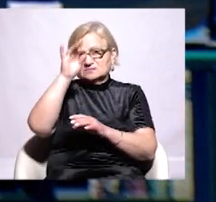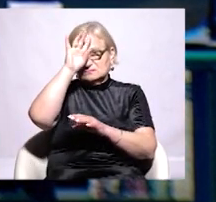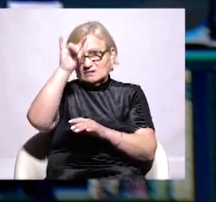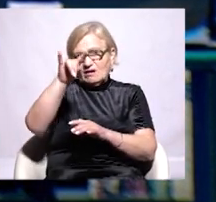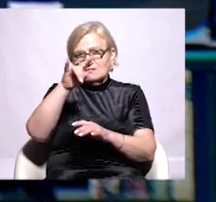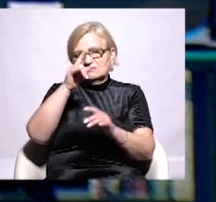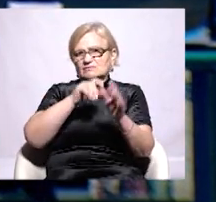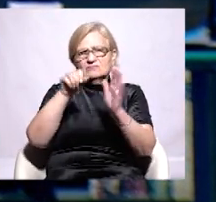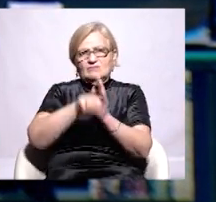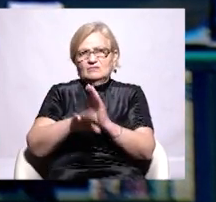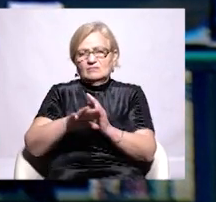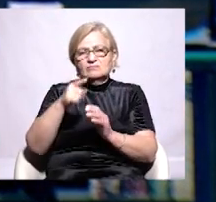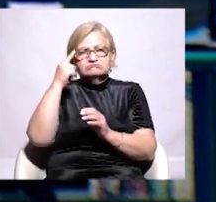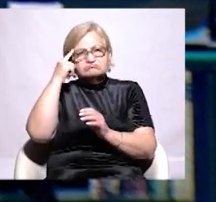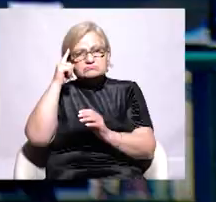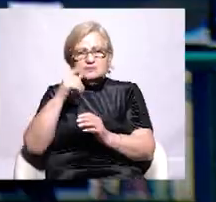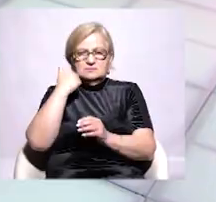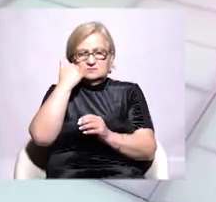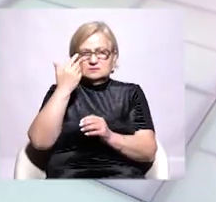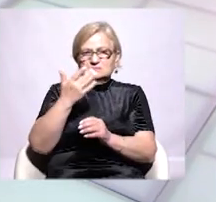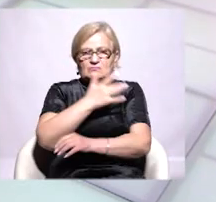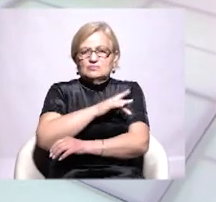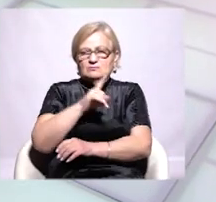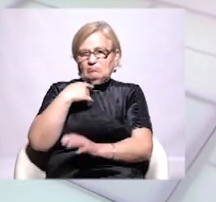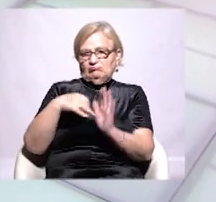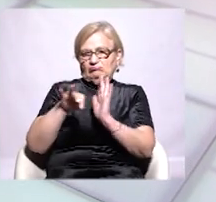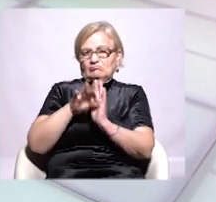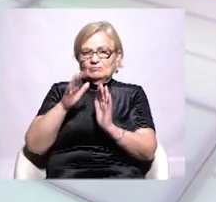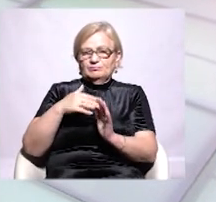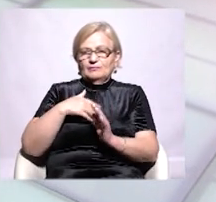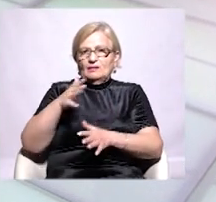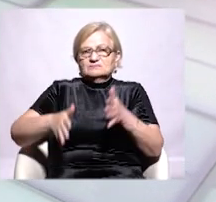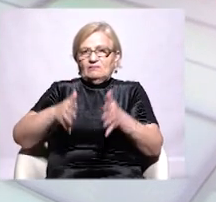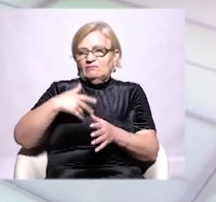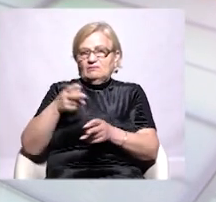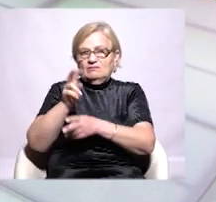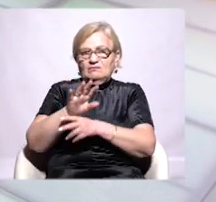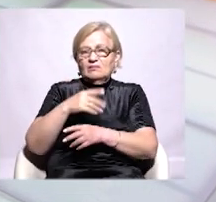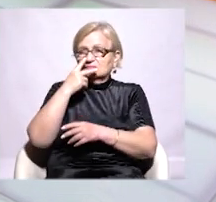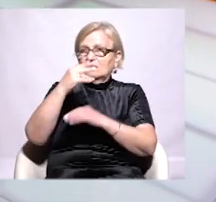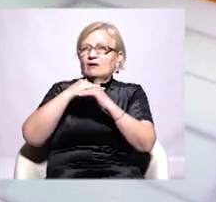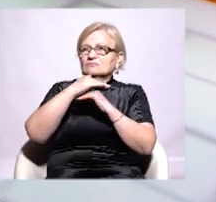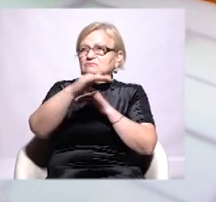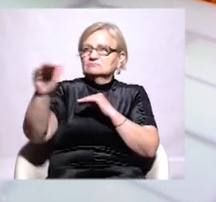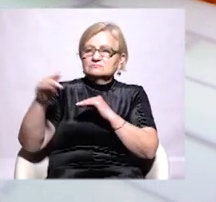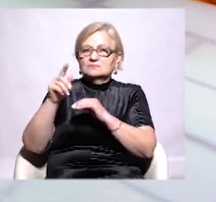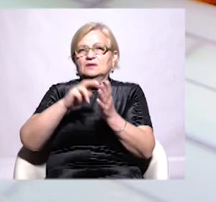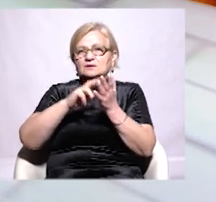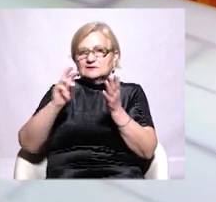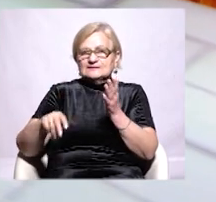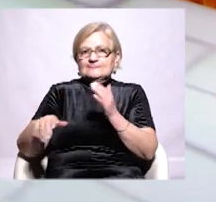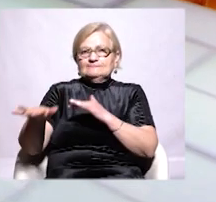ხარი ვერ მოკლა. დაფიქრდა, თუ რა სიტყოდნენ ვეზირები, ხელმოცარულმა მეფემ შორიდან ჭალა შენიშნა,